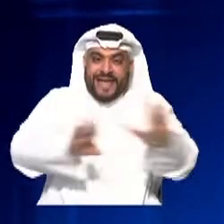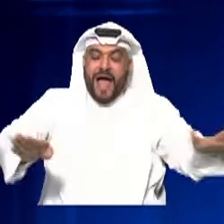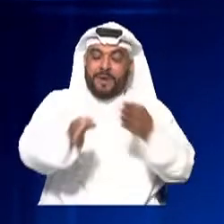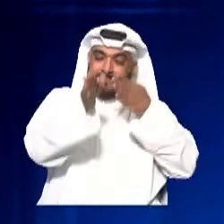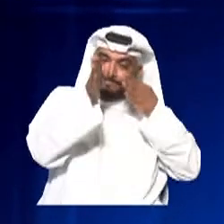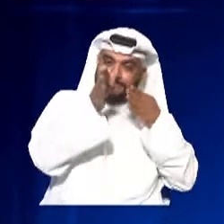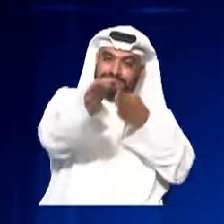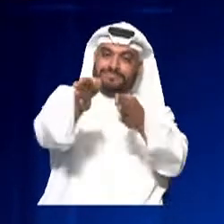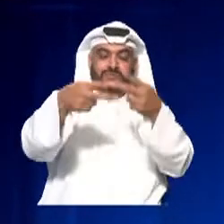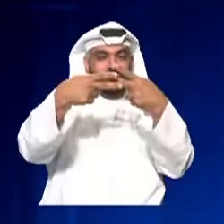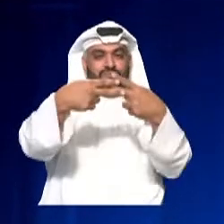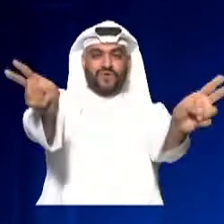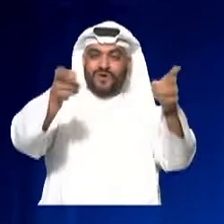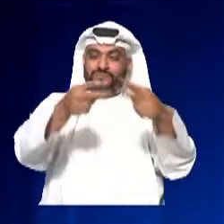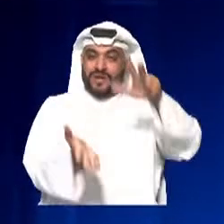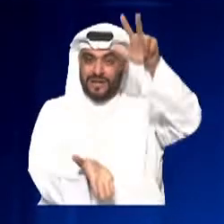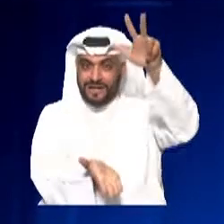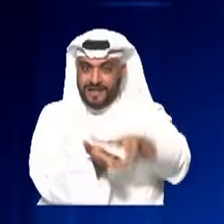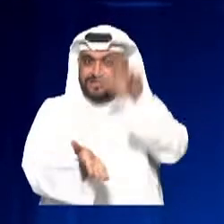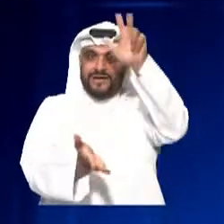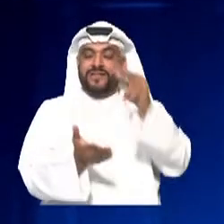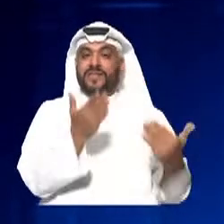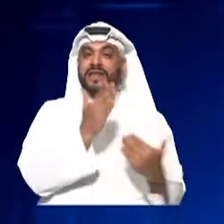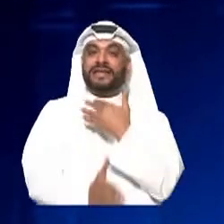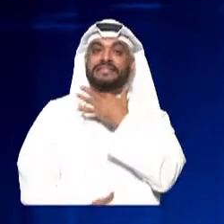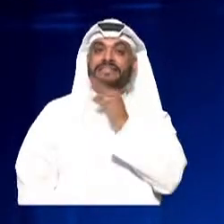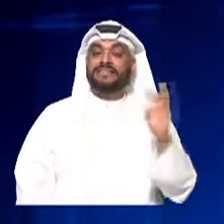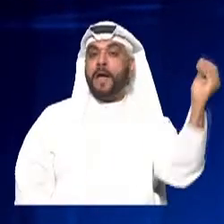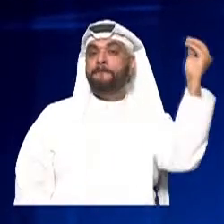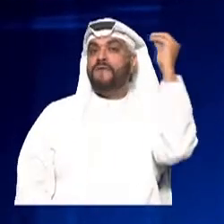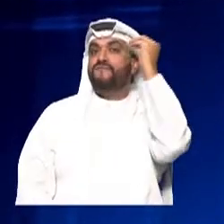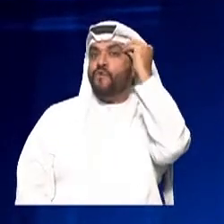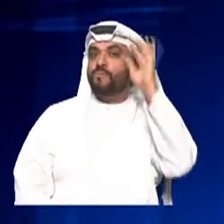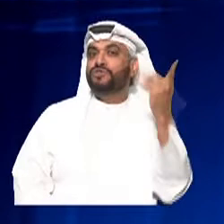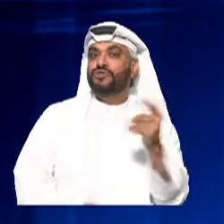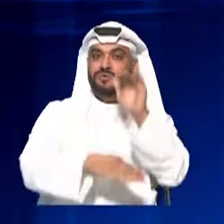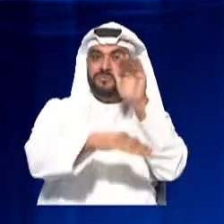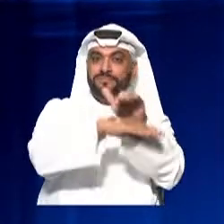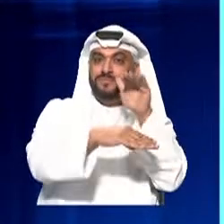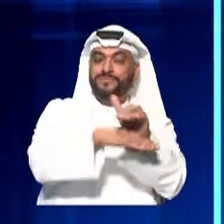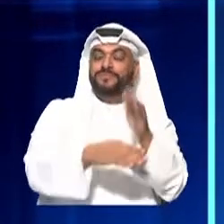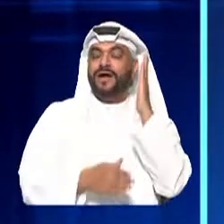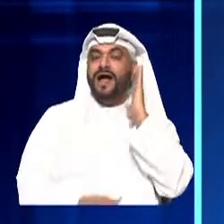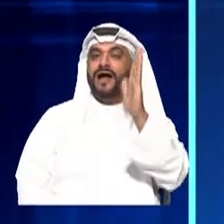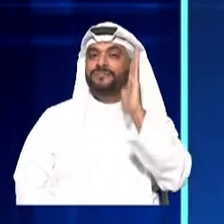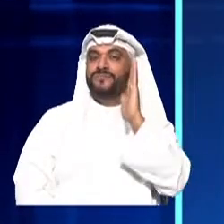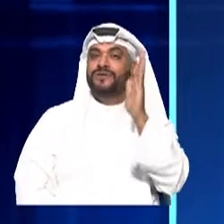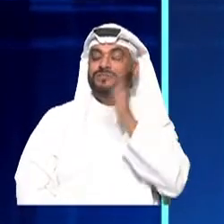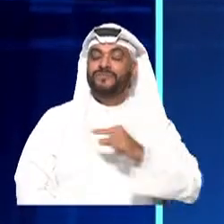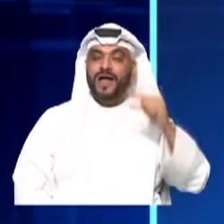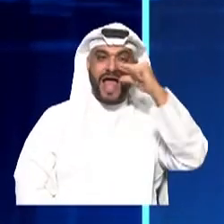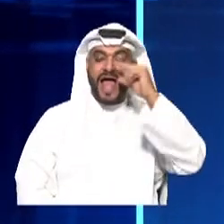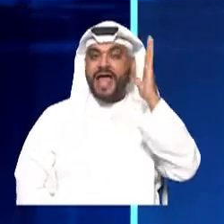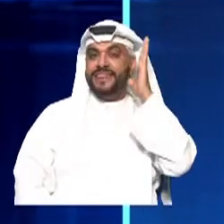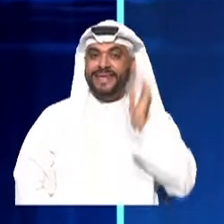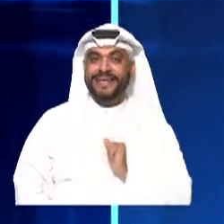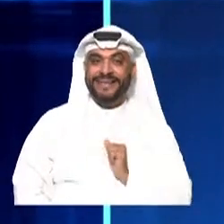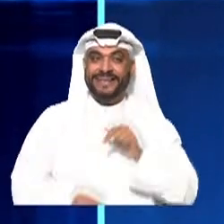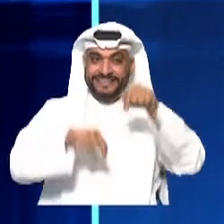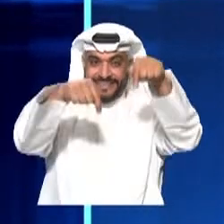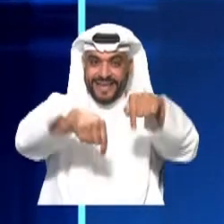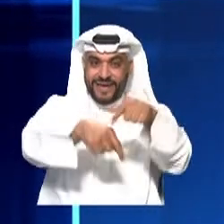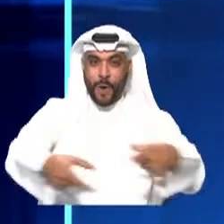استرشادية تعنى بتجديد مفهوم الخطاب الديني. وأوضح عمادي في كلمة ألقاها اليوم في الاجتماع